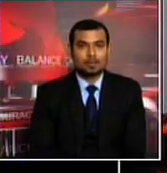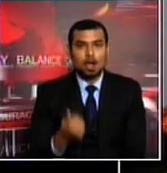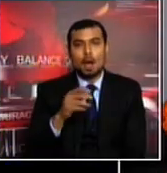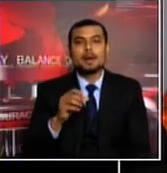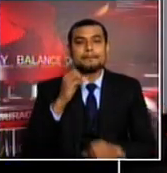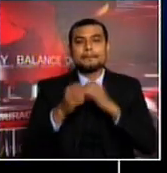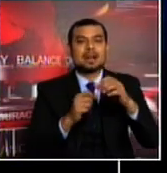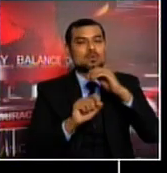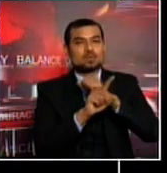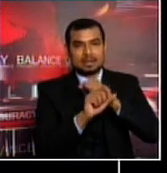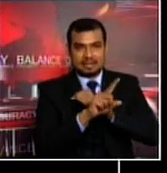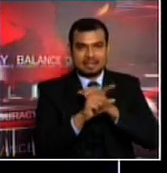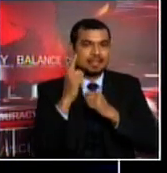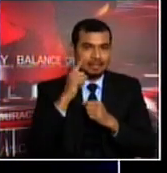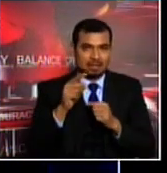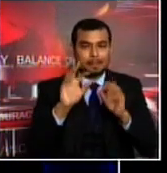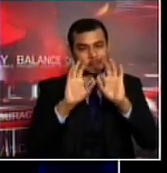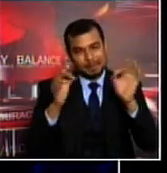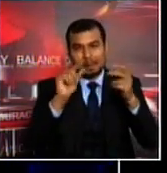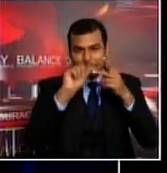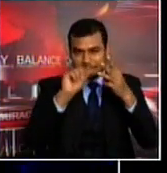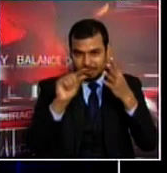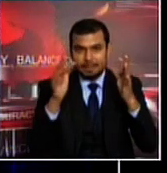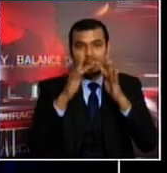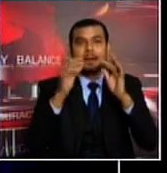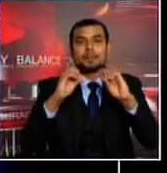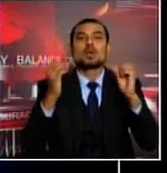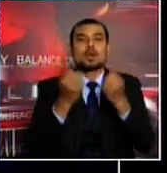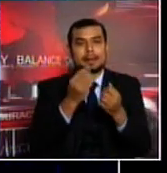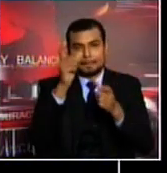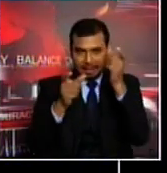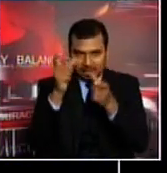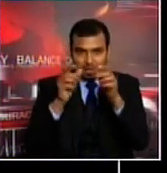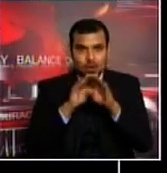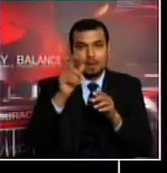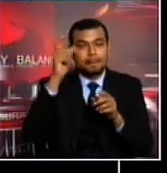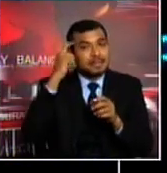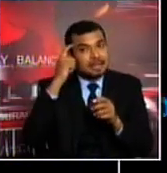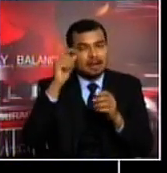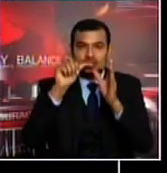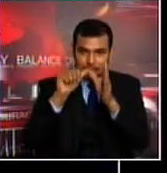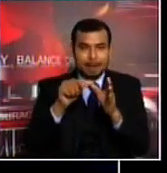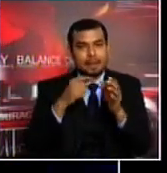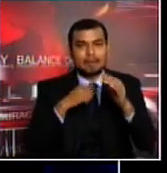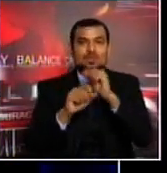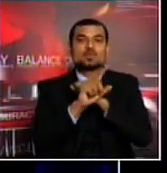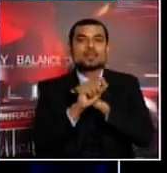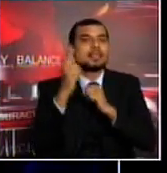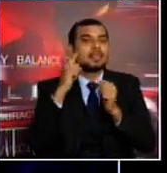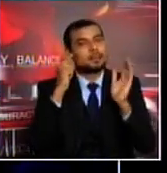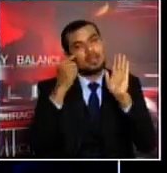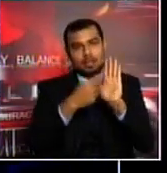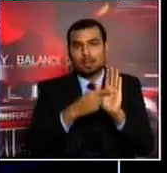अब पालो ट्विट अफ द डेको। समसामयिक विषयमा सामाजिक सञ्जाल प्रयोगकर्ताले व्यक्त गरेका विचार र प्रतिक्रियालाई हामी ट्विट अफ द